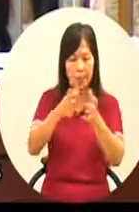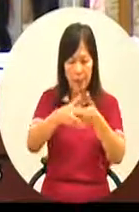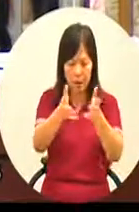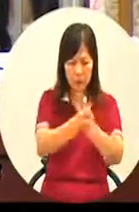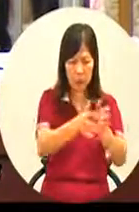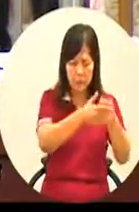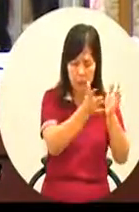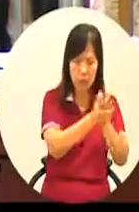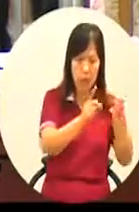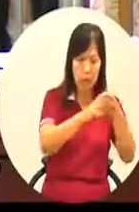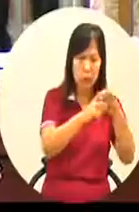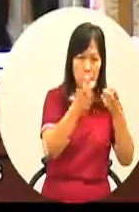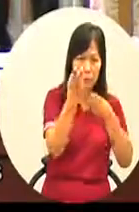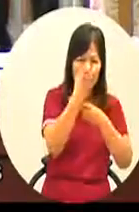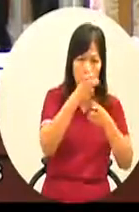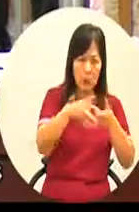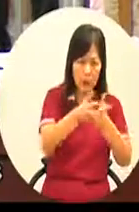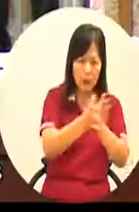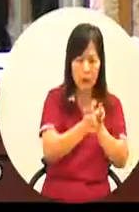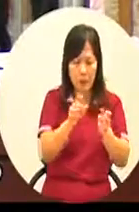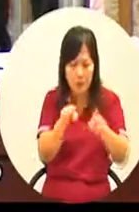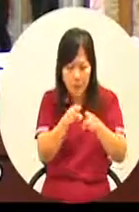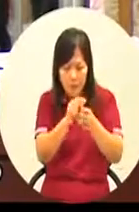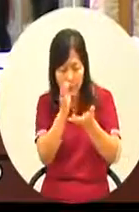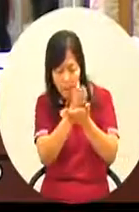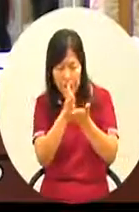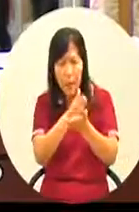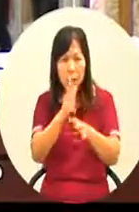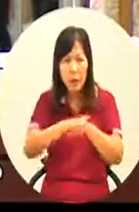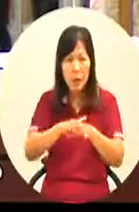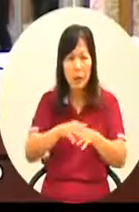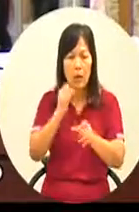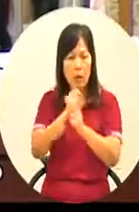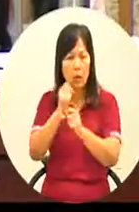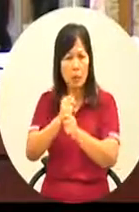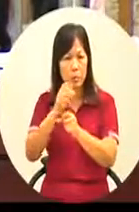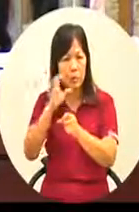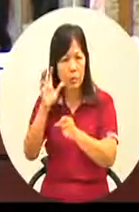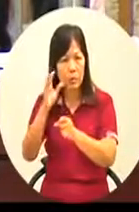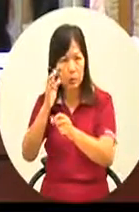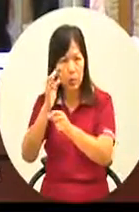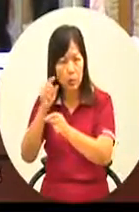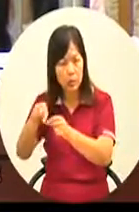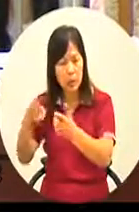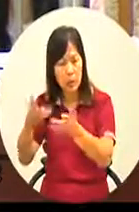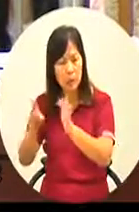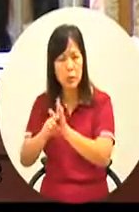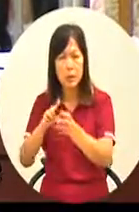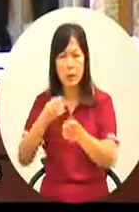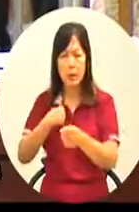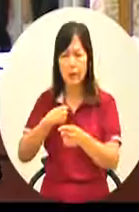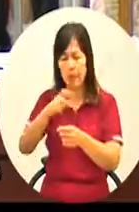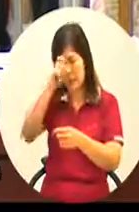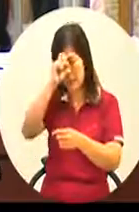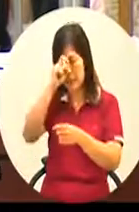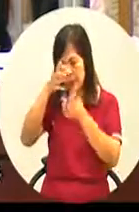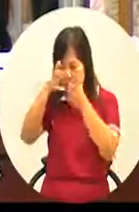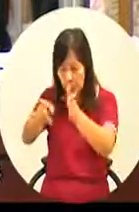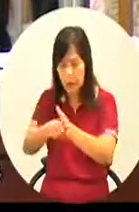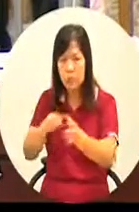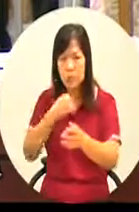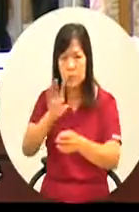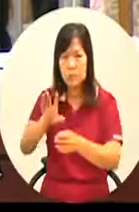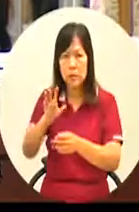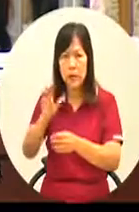管单位加强他的平时考核。那在业务方面，我想因为政风单位我们会希望朝向一个预警的作